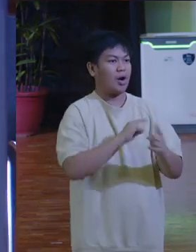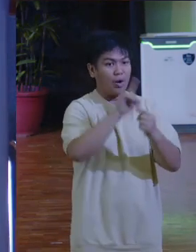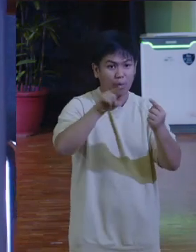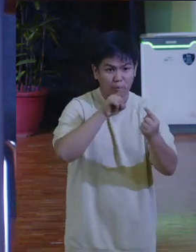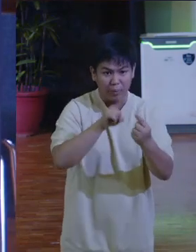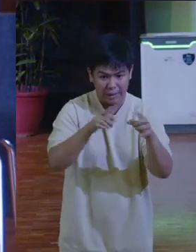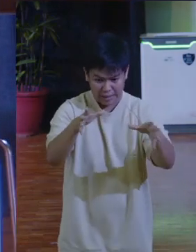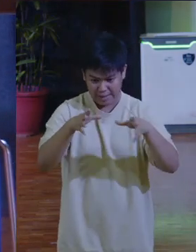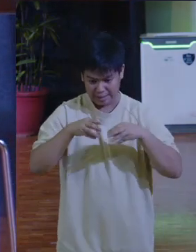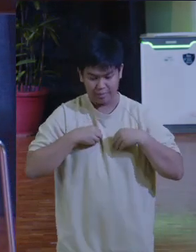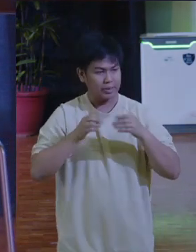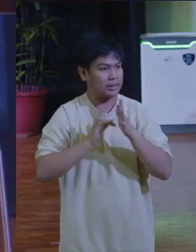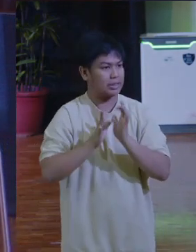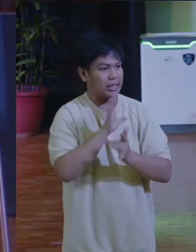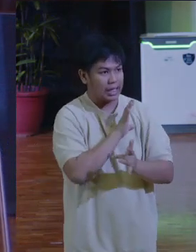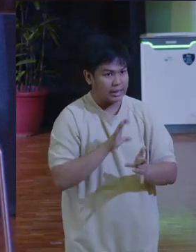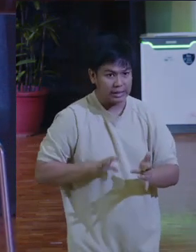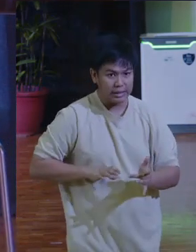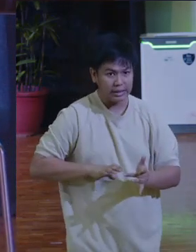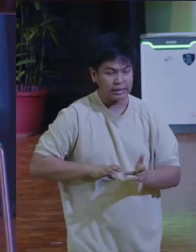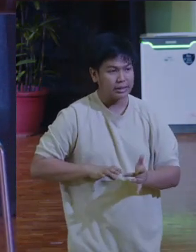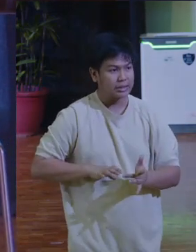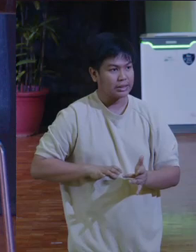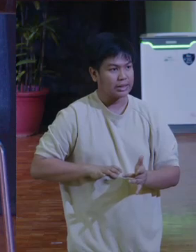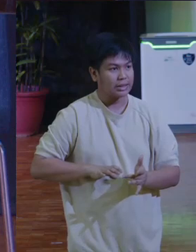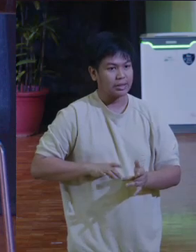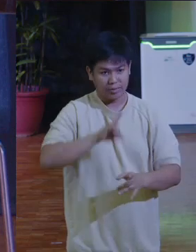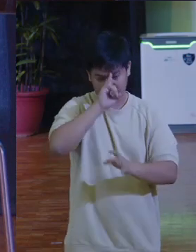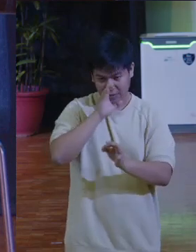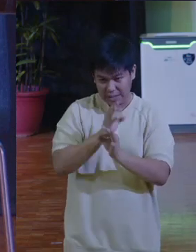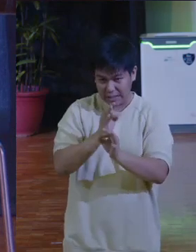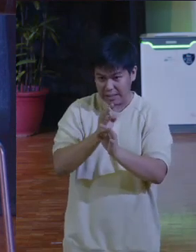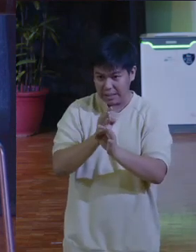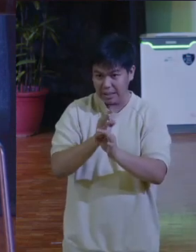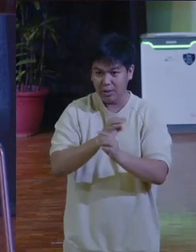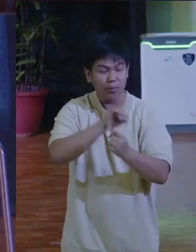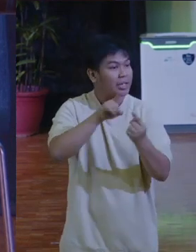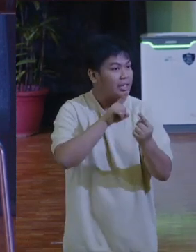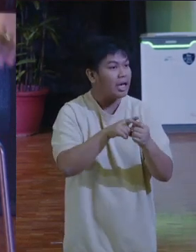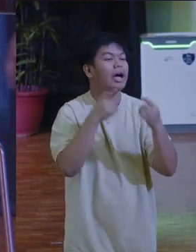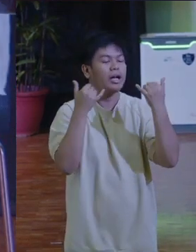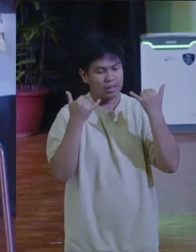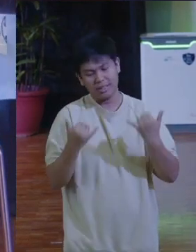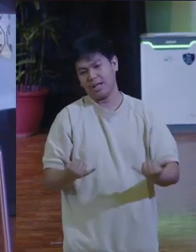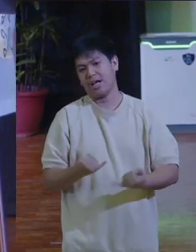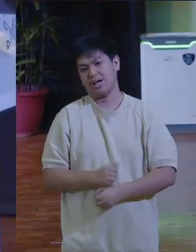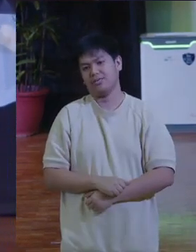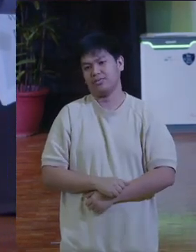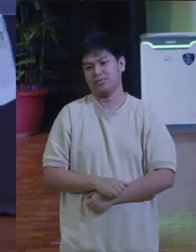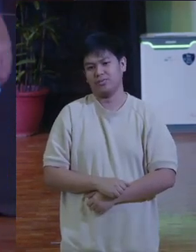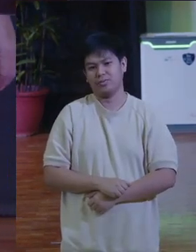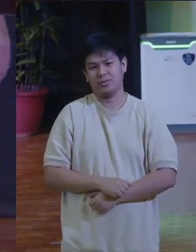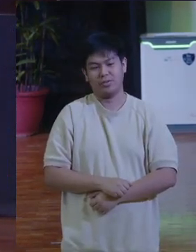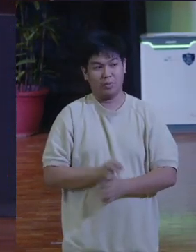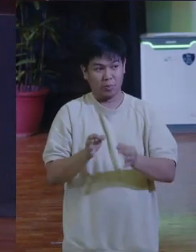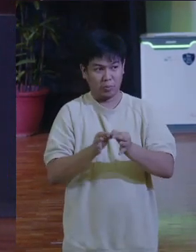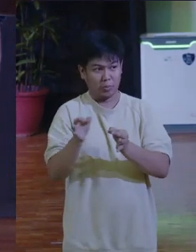dapat tanggapin ang pananampalataya kay Kristo Jesus para tayo maligtas?